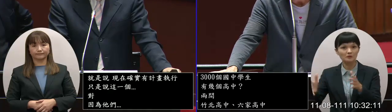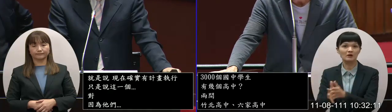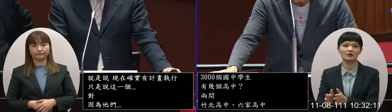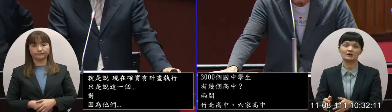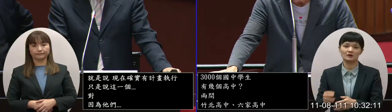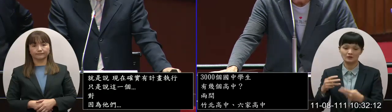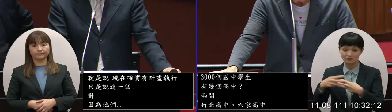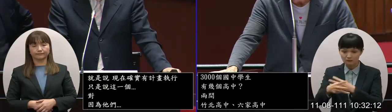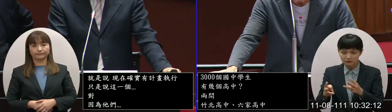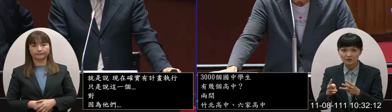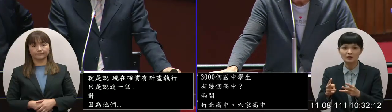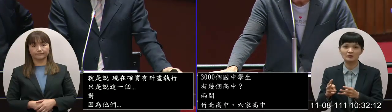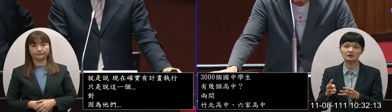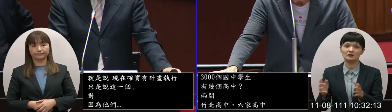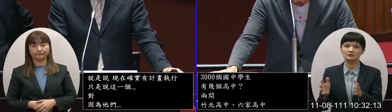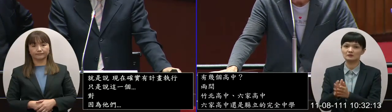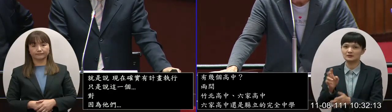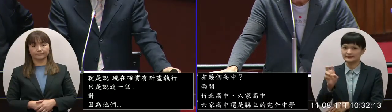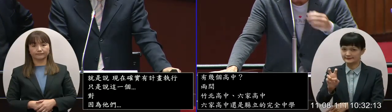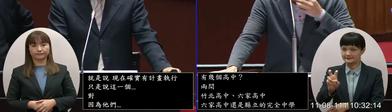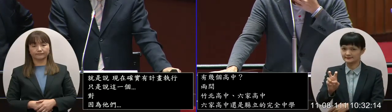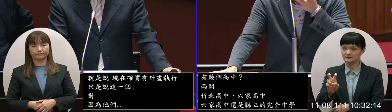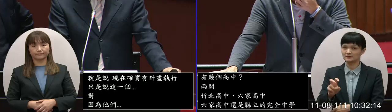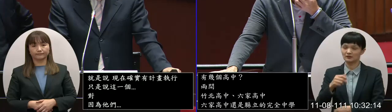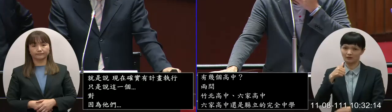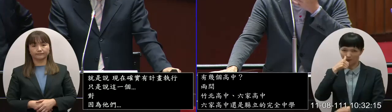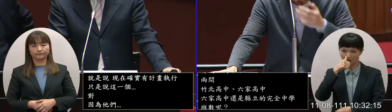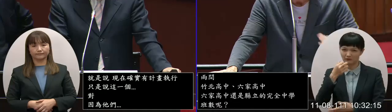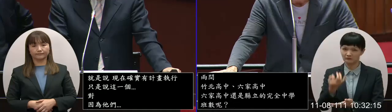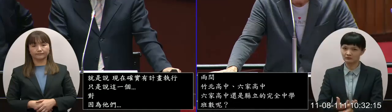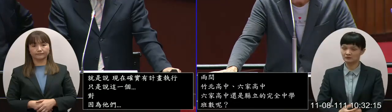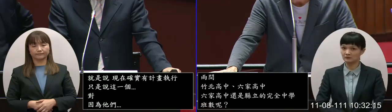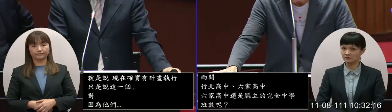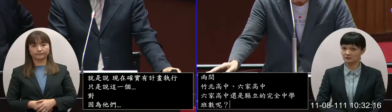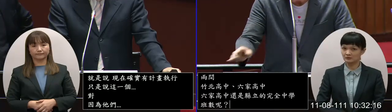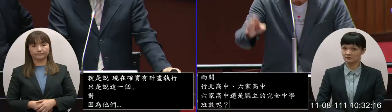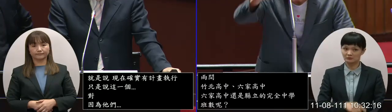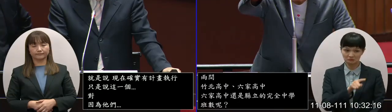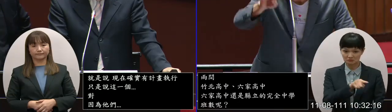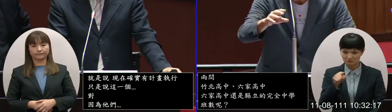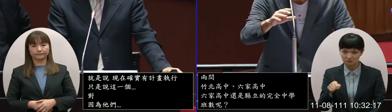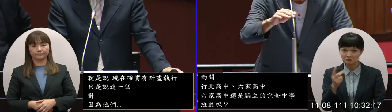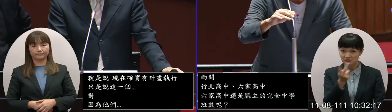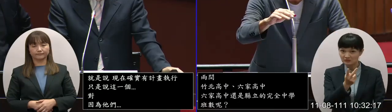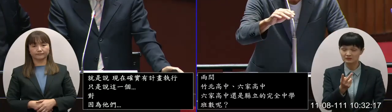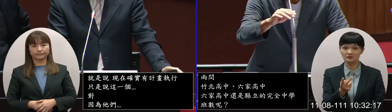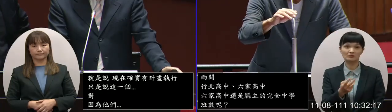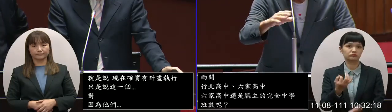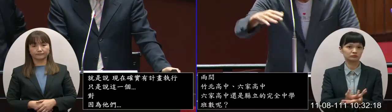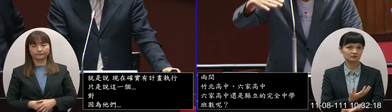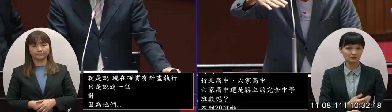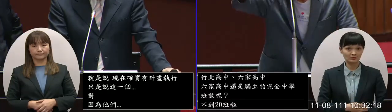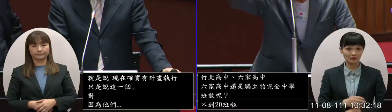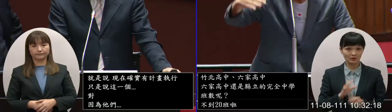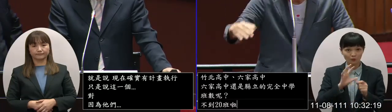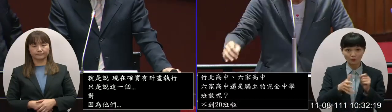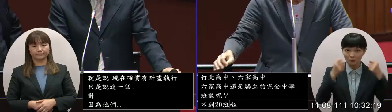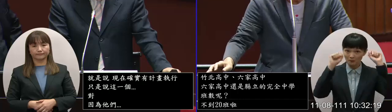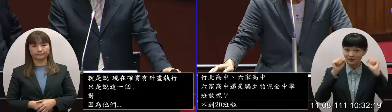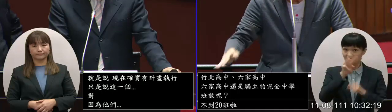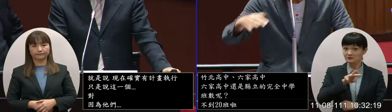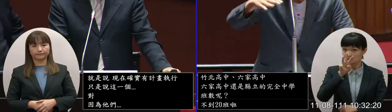不到20班呐，啊，好，两校合起来了。显然不足了，我们有3000个学童，哎，